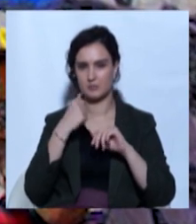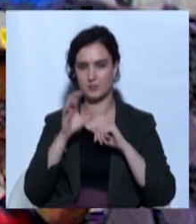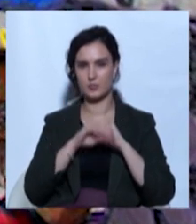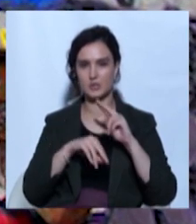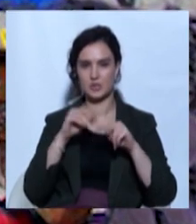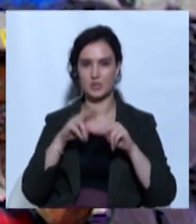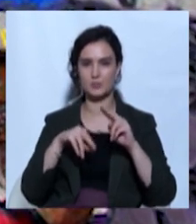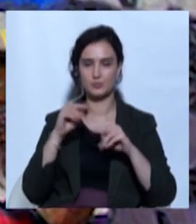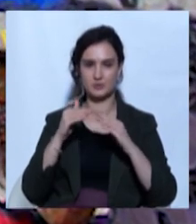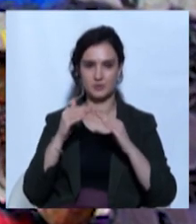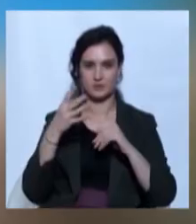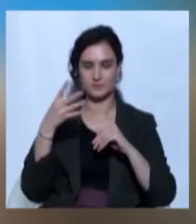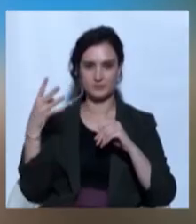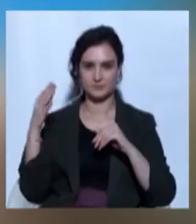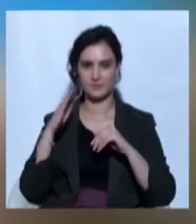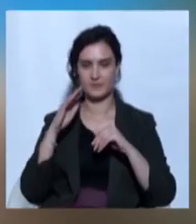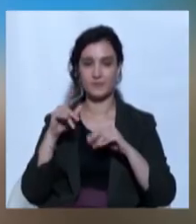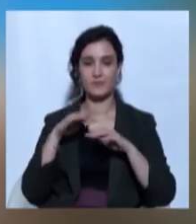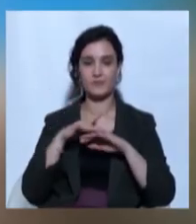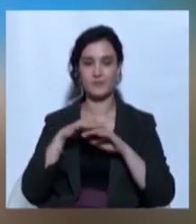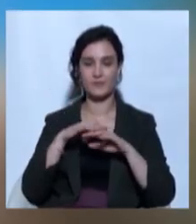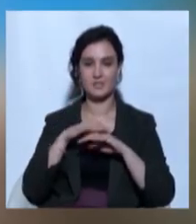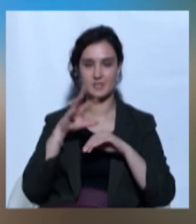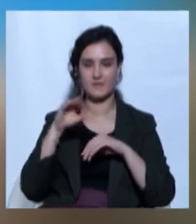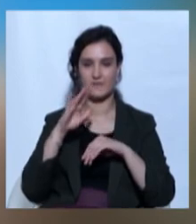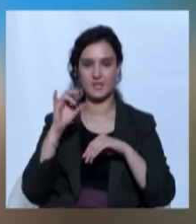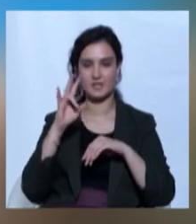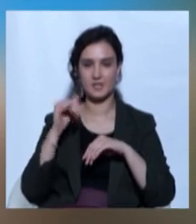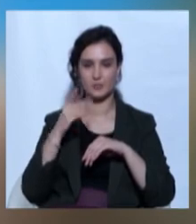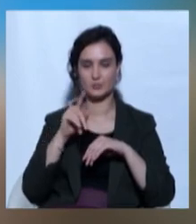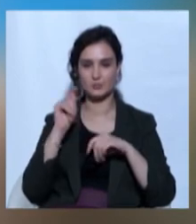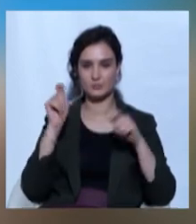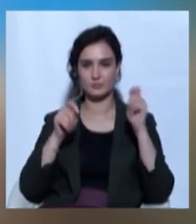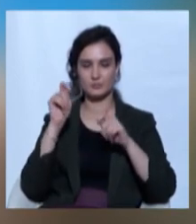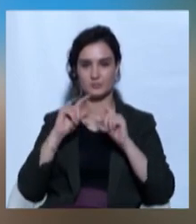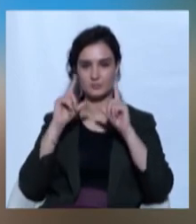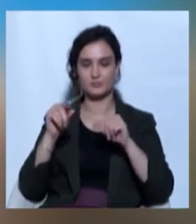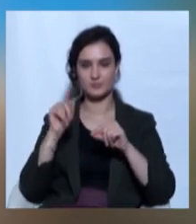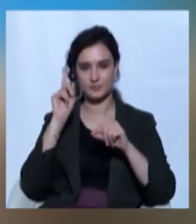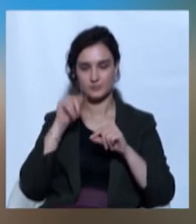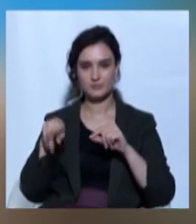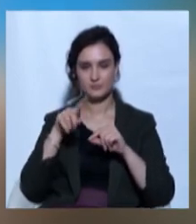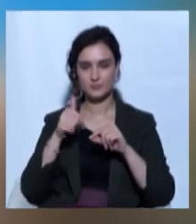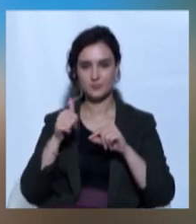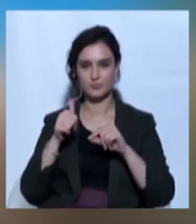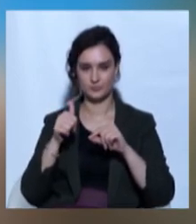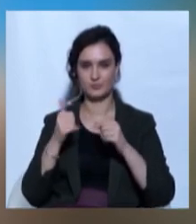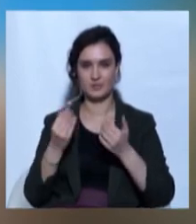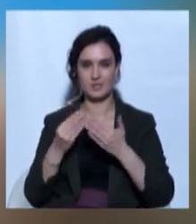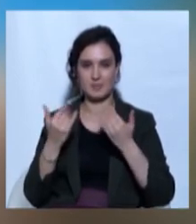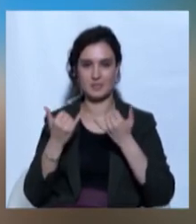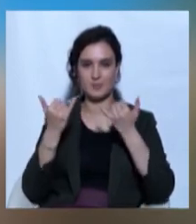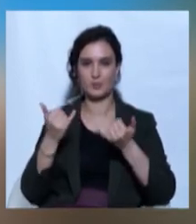ბოლოს აშენებული სახლი ვენაში. თუ ვენას რომელიმე თქვენთაგან იცნობს, მიხვდებით, როგორი